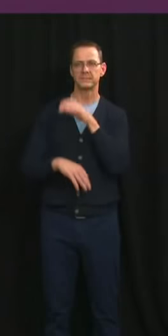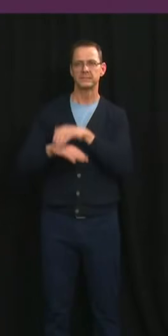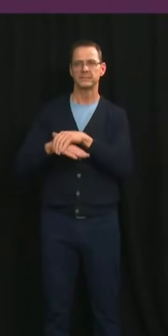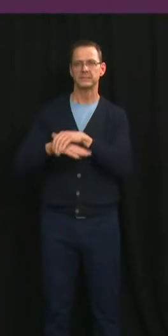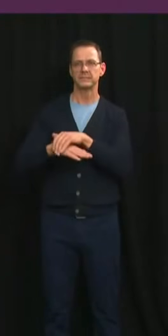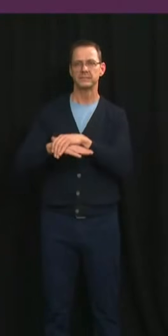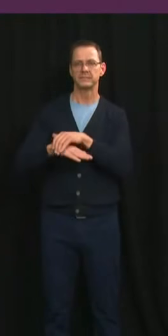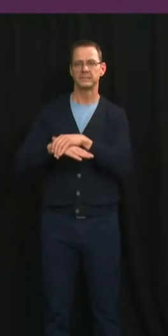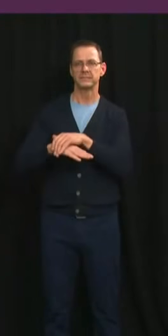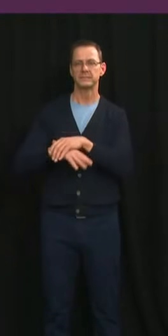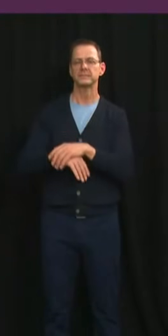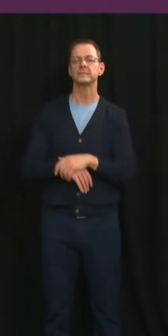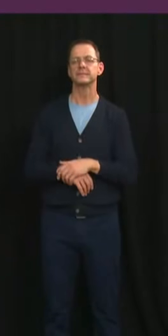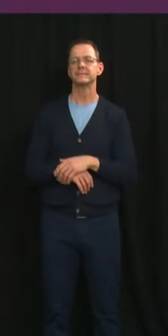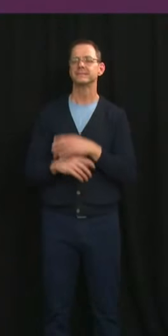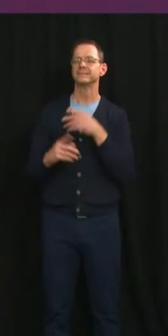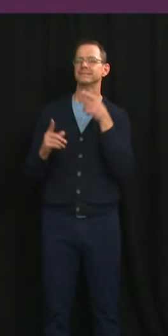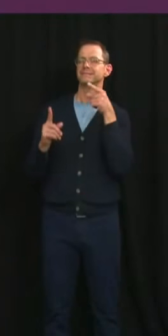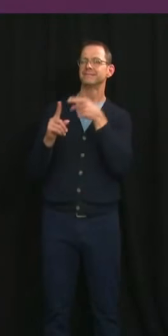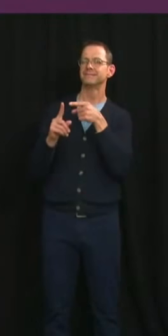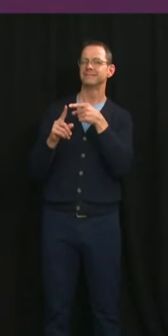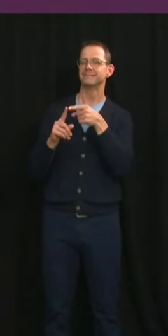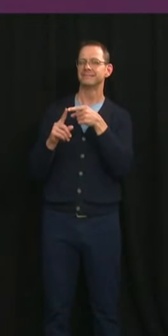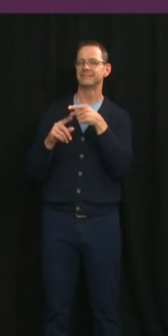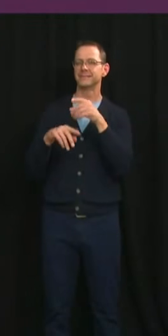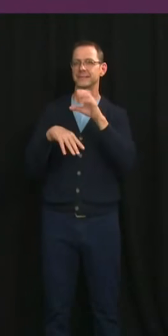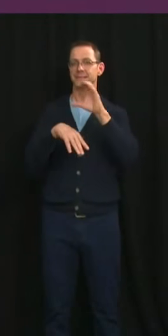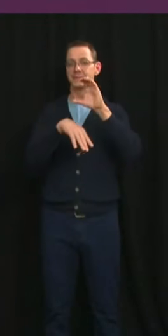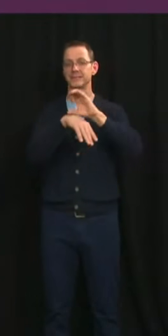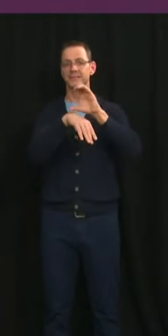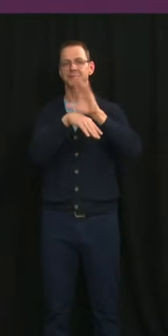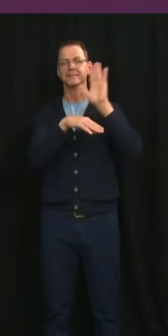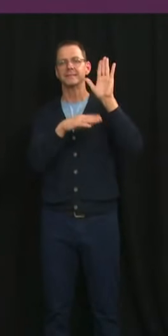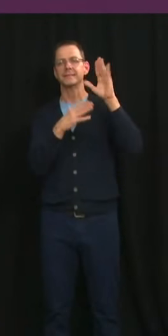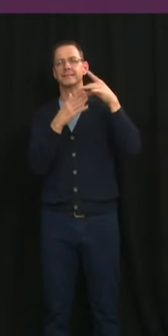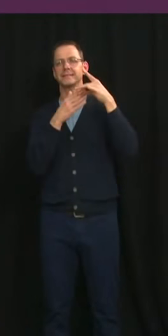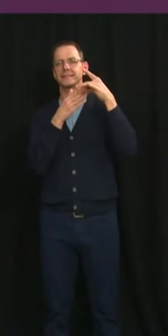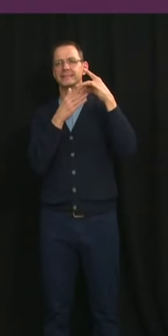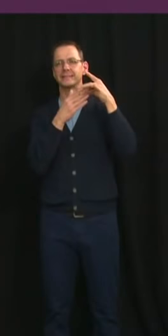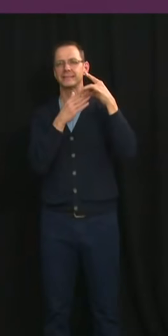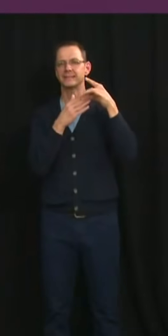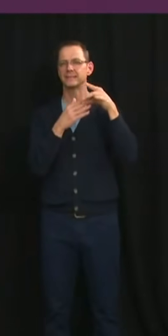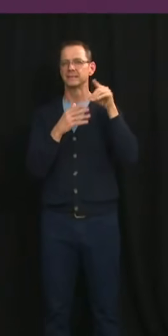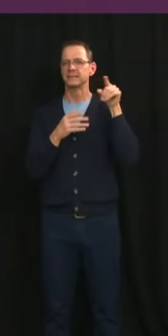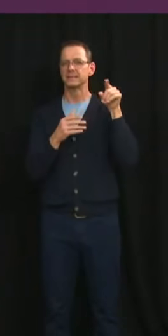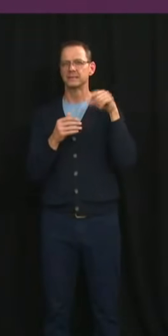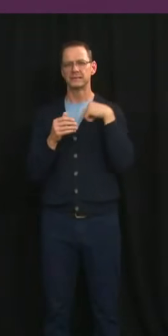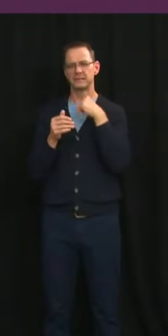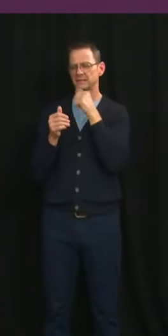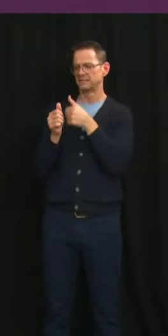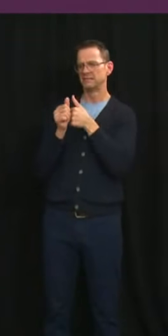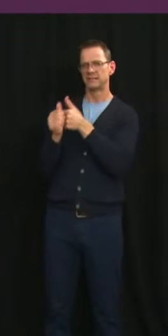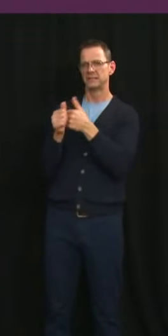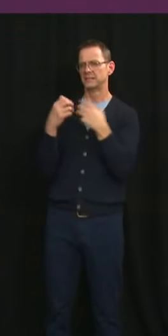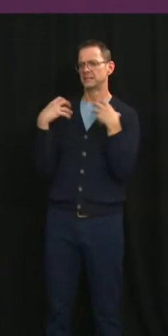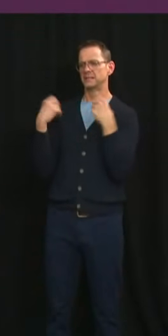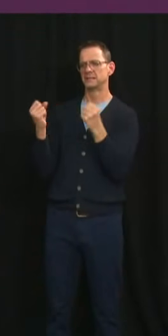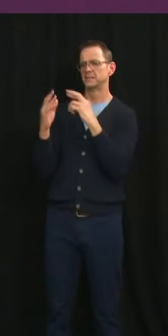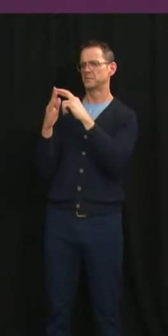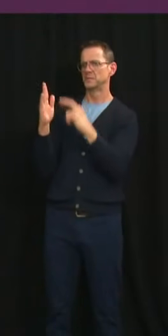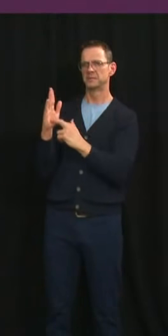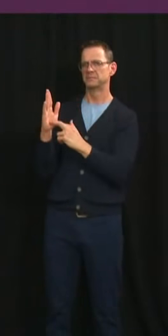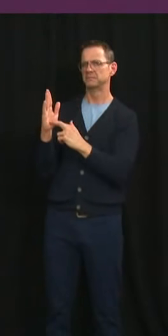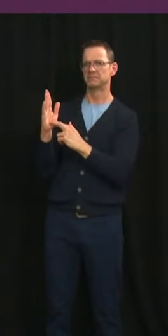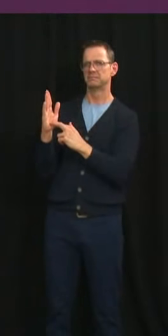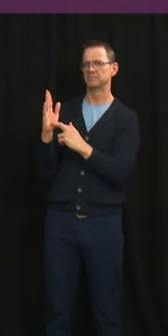some of the health measures. Donc, Monsieur le Premier ministre, il y a beaucoup de pasteurs, d'autres personnes aussi qui ont appelé carrément à ne pas respecter les mesures de